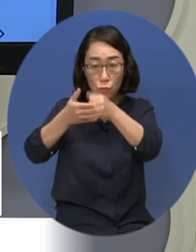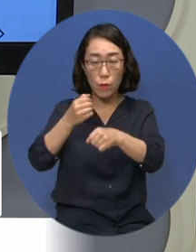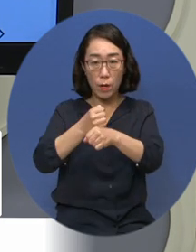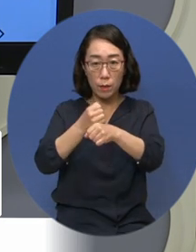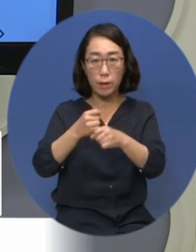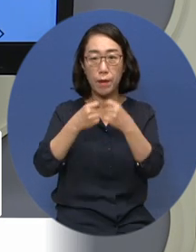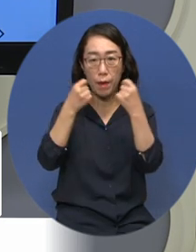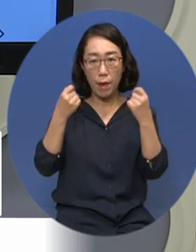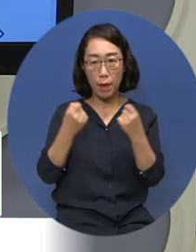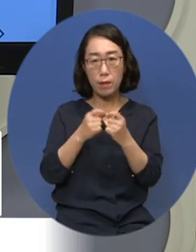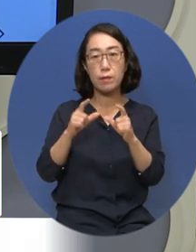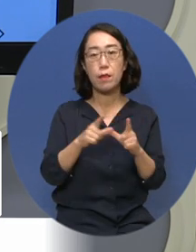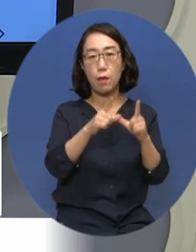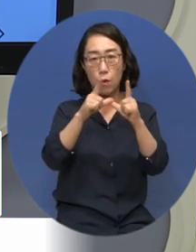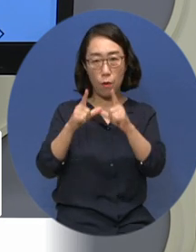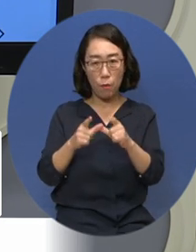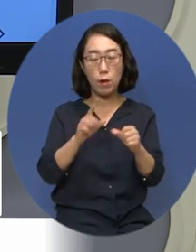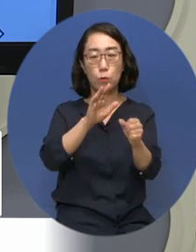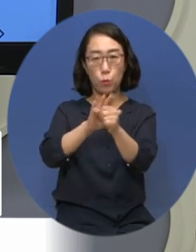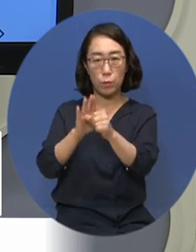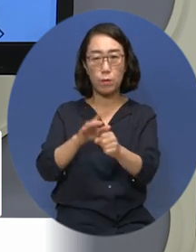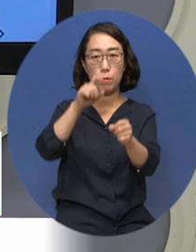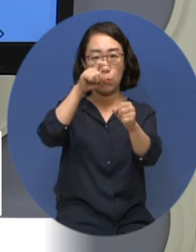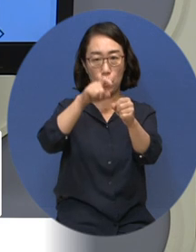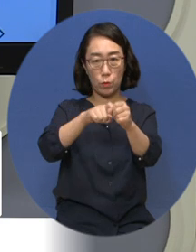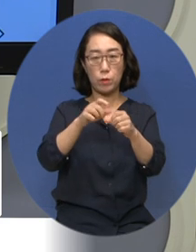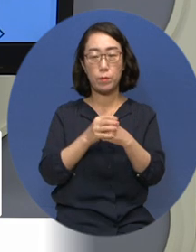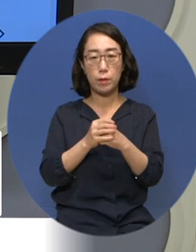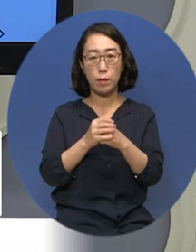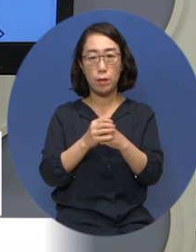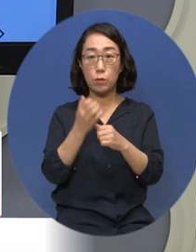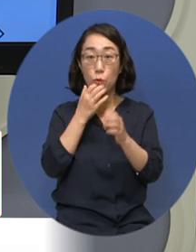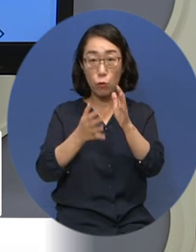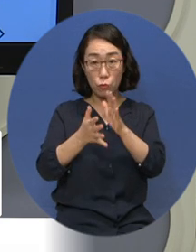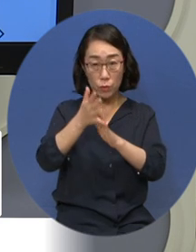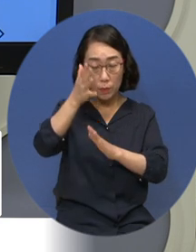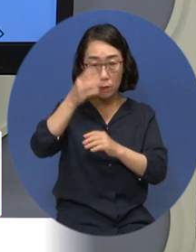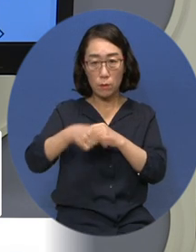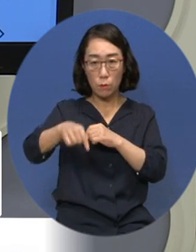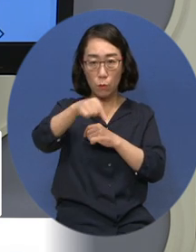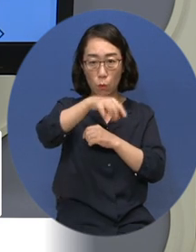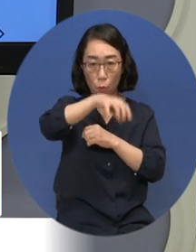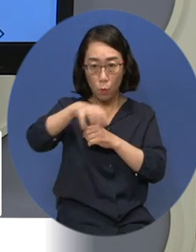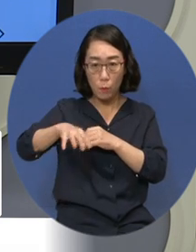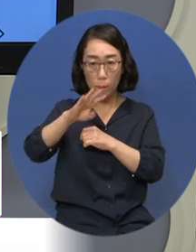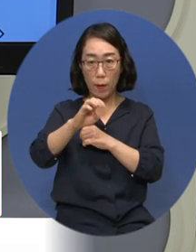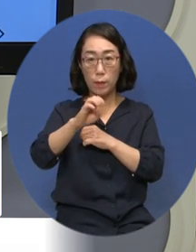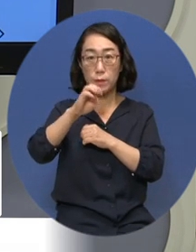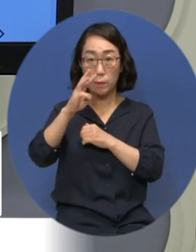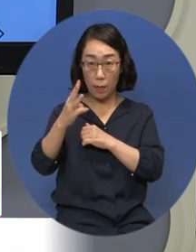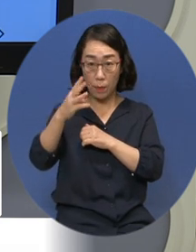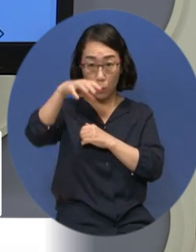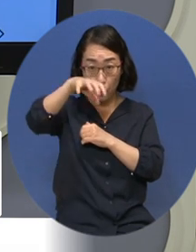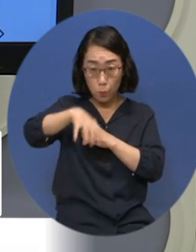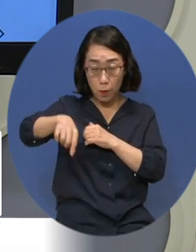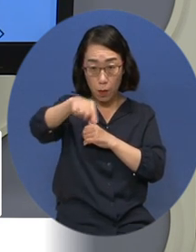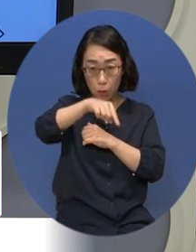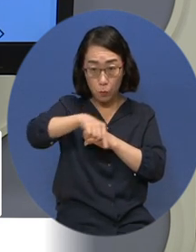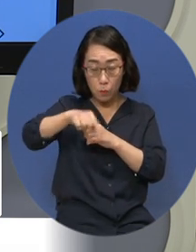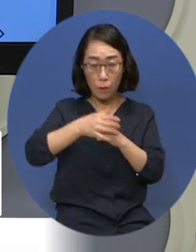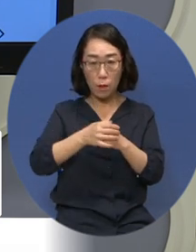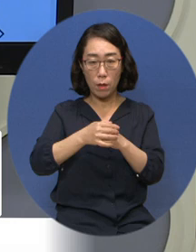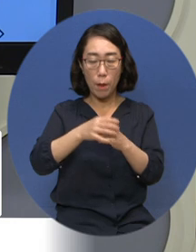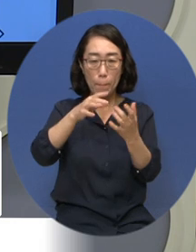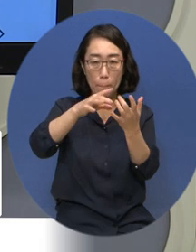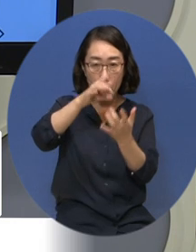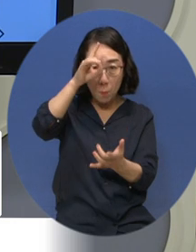있도록 돕는다는 취지입니다 서울 씨는 서울 시내의 총 43개 에 장애인 거주시설 중 공모를